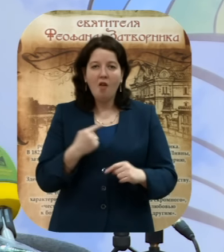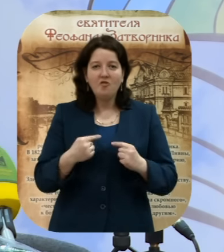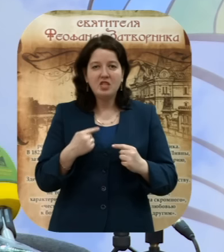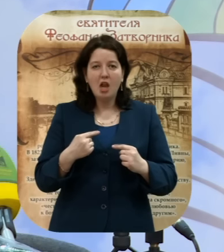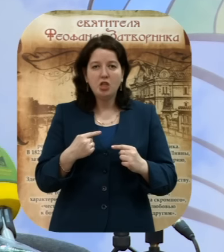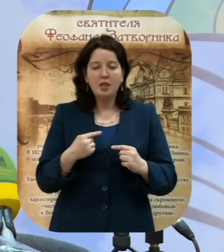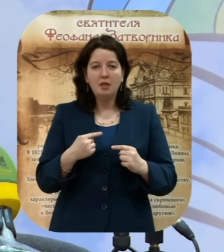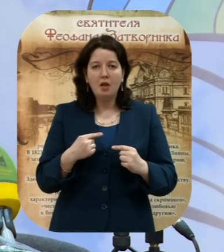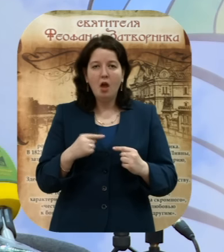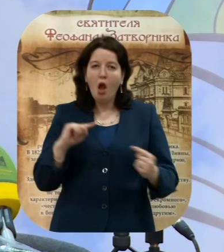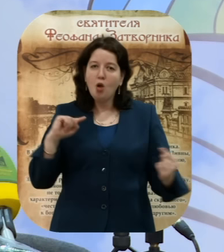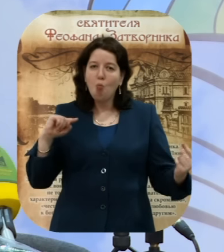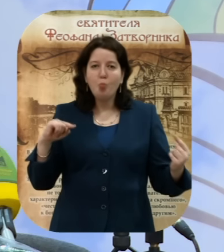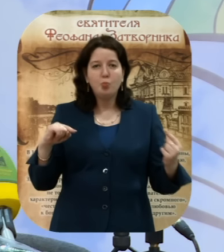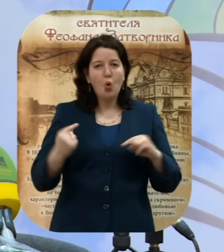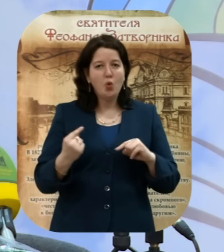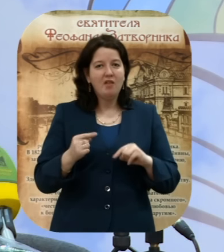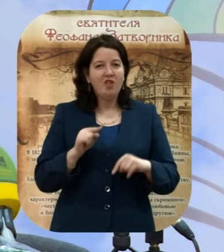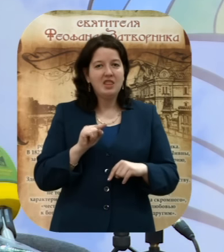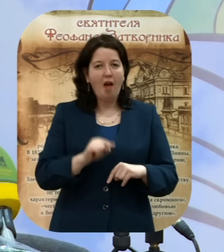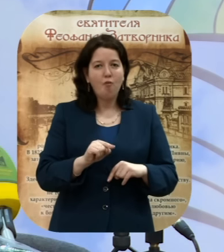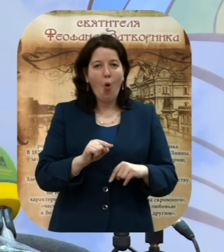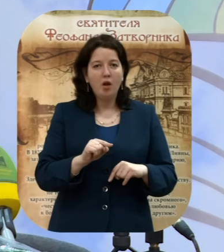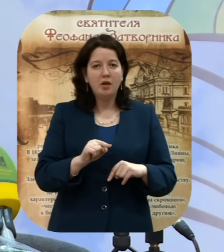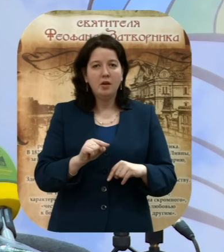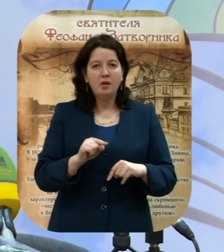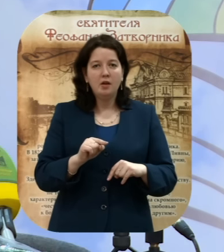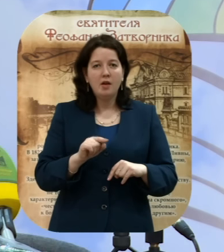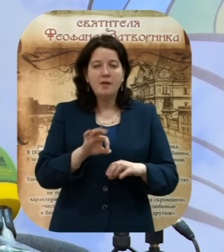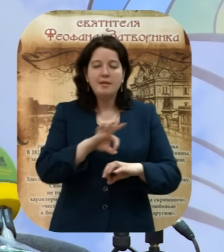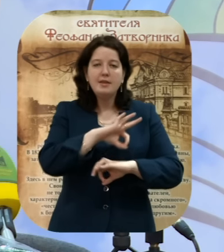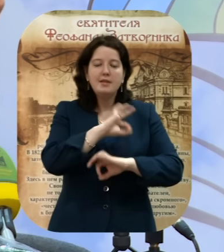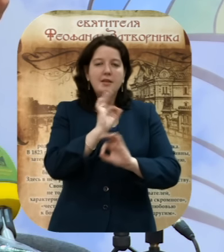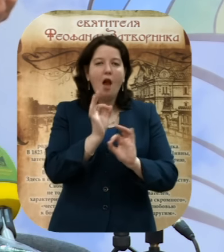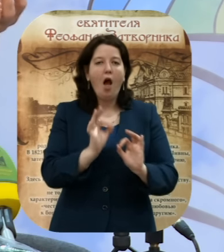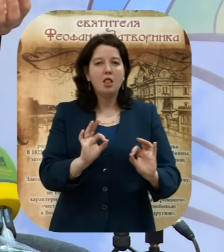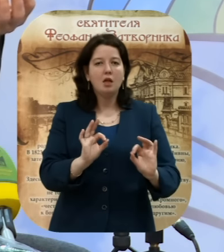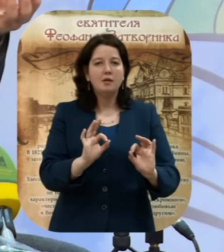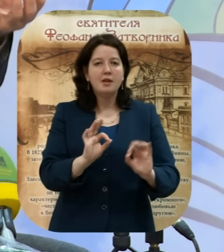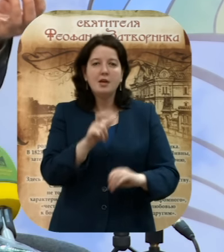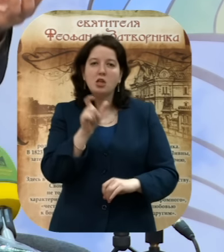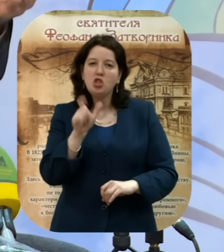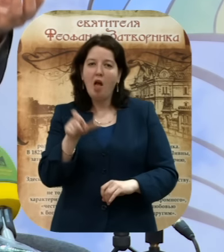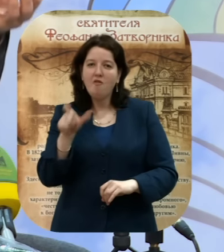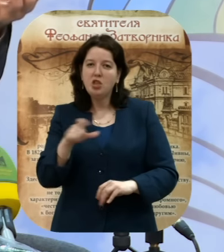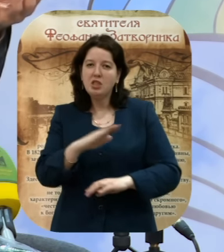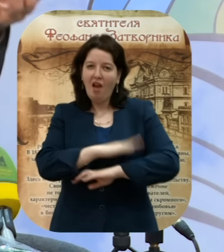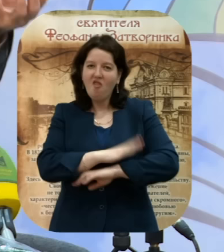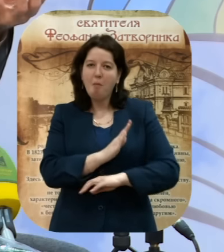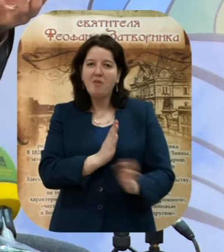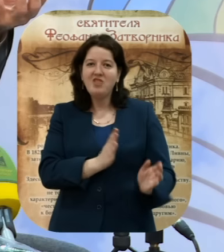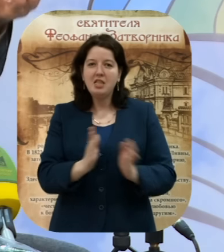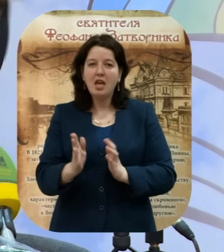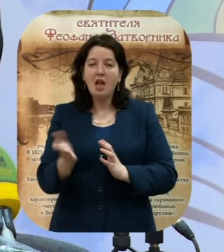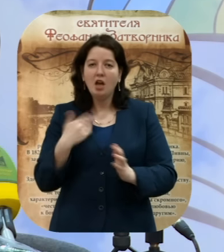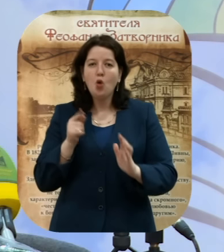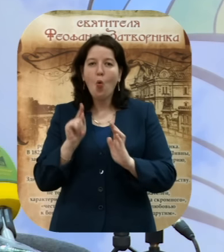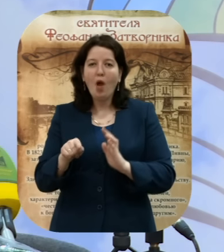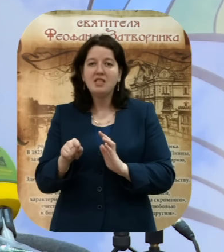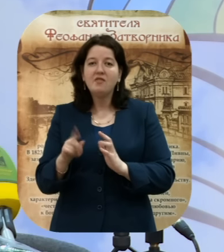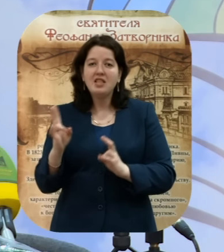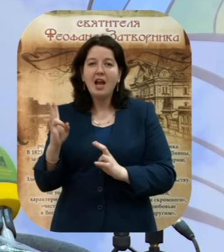возражать против того, я бы сказал, идеала человеческого поведения, который указывает христианство. Все